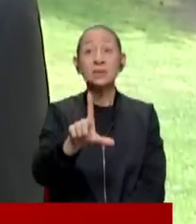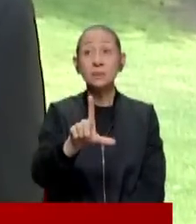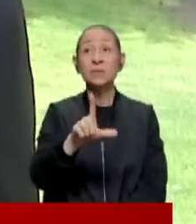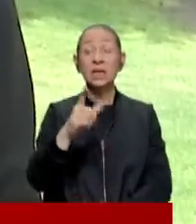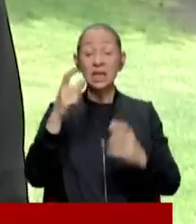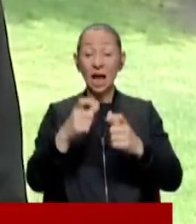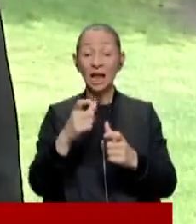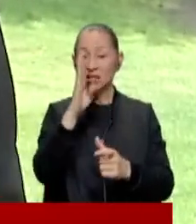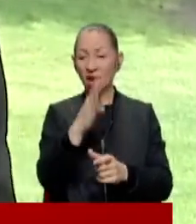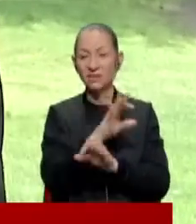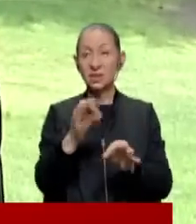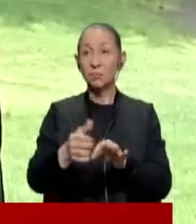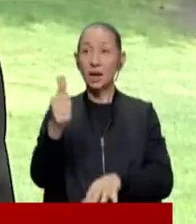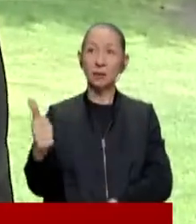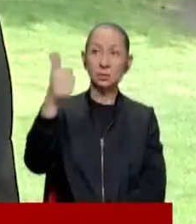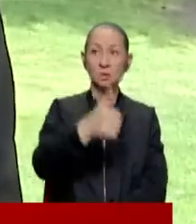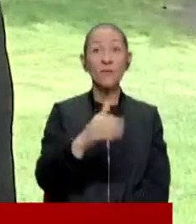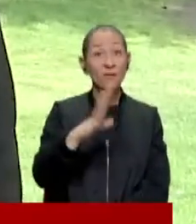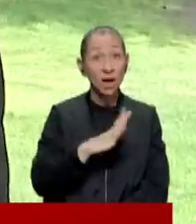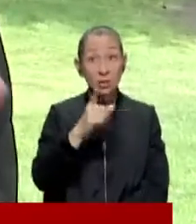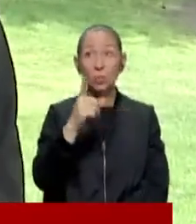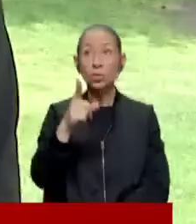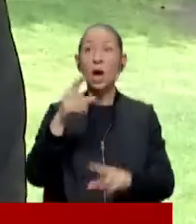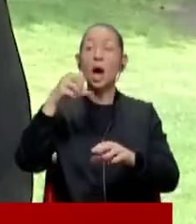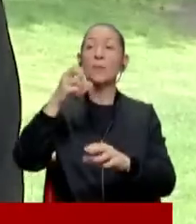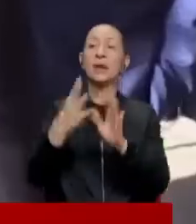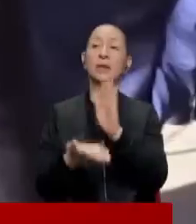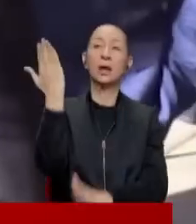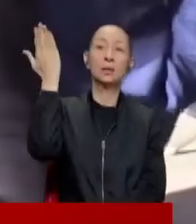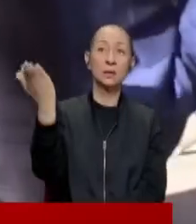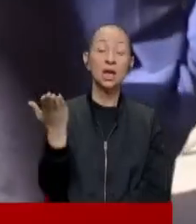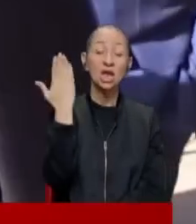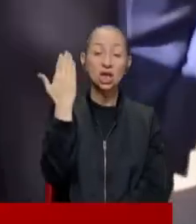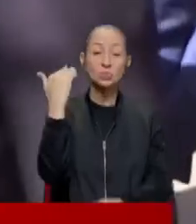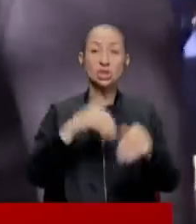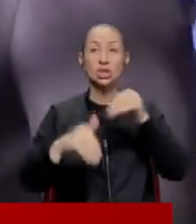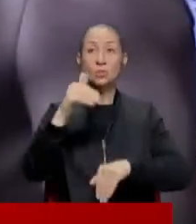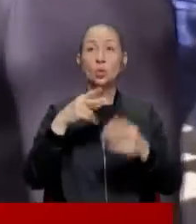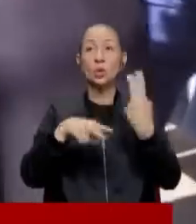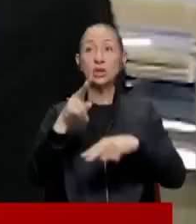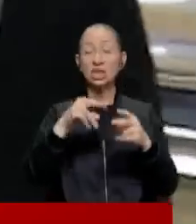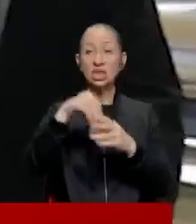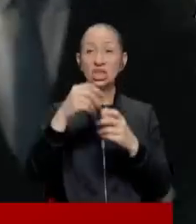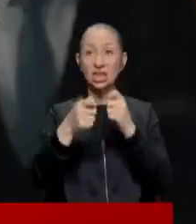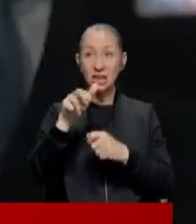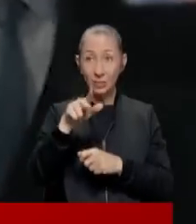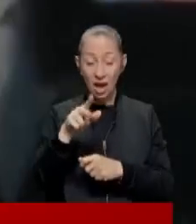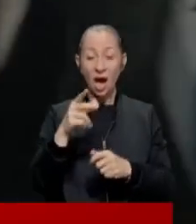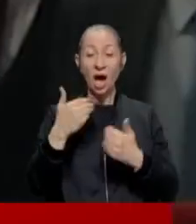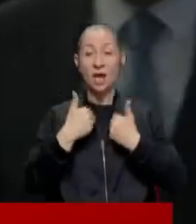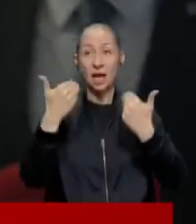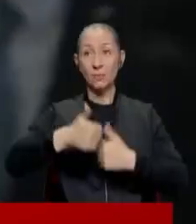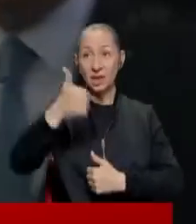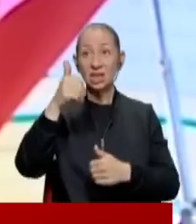yerlerine tarafsız bakanları gelmesi vardı bunu da AKP kaldırdı geçmiş seçimlerde Ulaştırma İçişleri gibi adalet